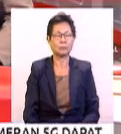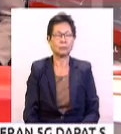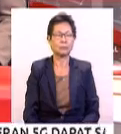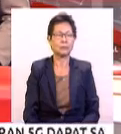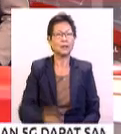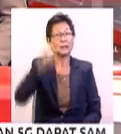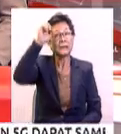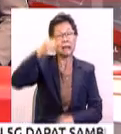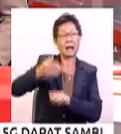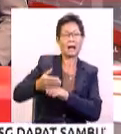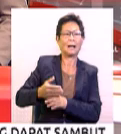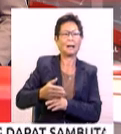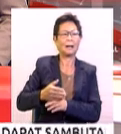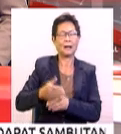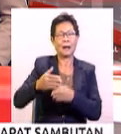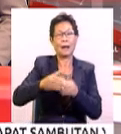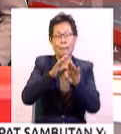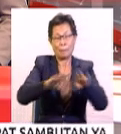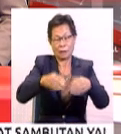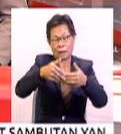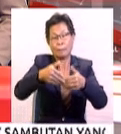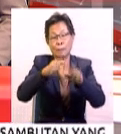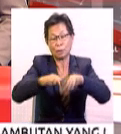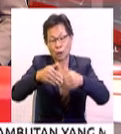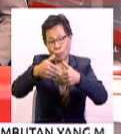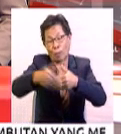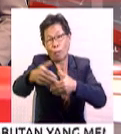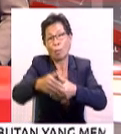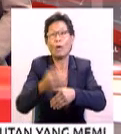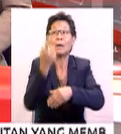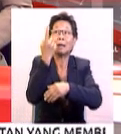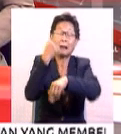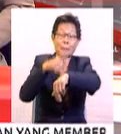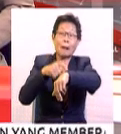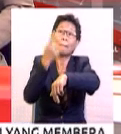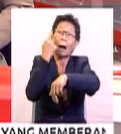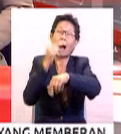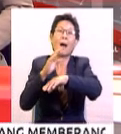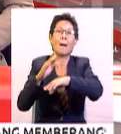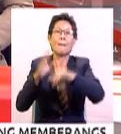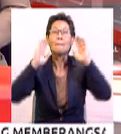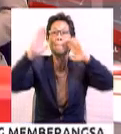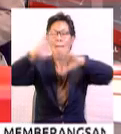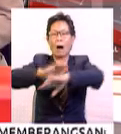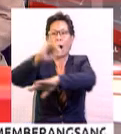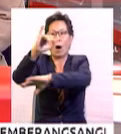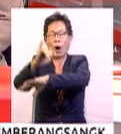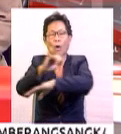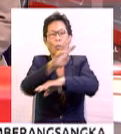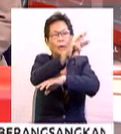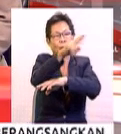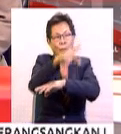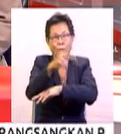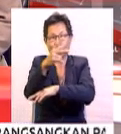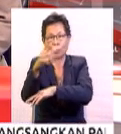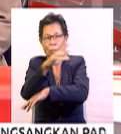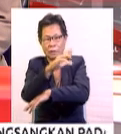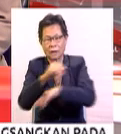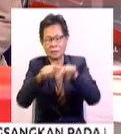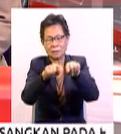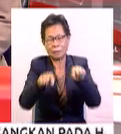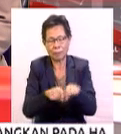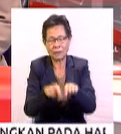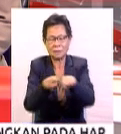Baik saudara, sebelum ke perkembangan selanjutnya, kami ingin memaklumkan sebentar tadi telah masuk waktu solat Fardu Isyak bagi wilayah Persekutuan Kuala Lumpur